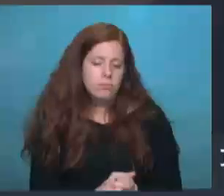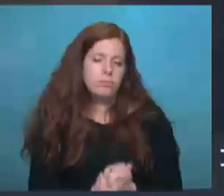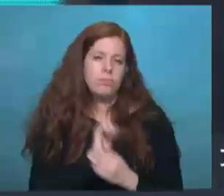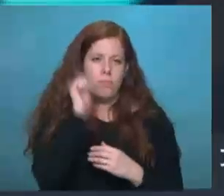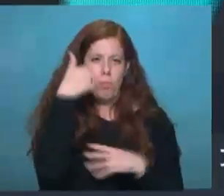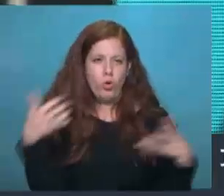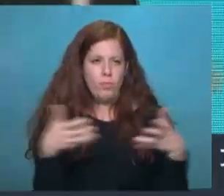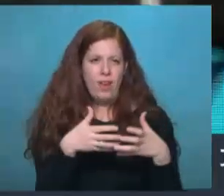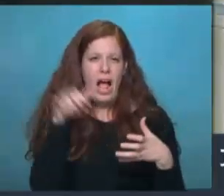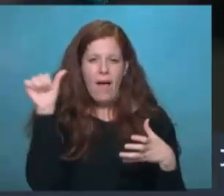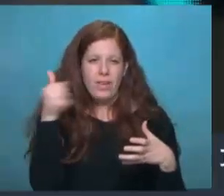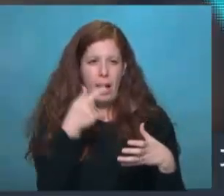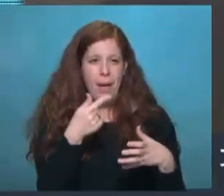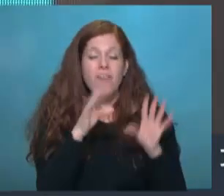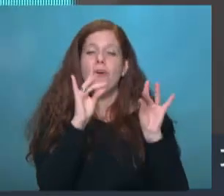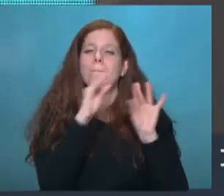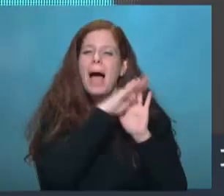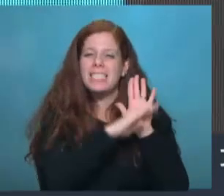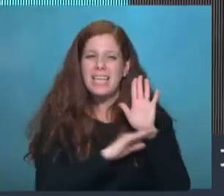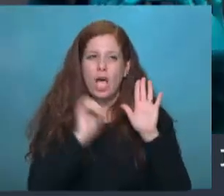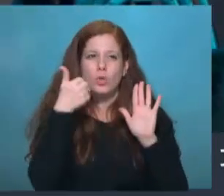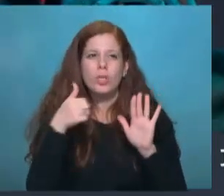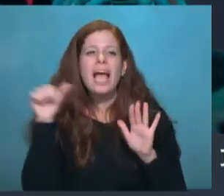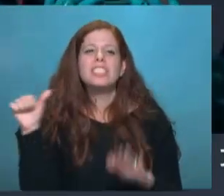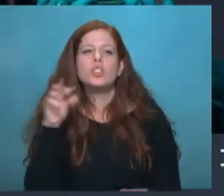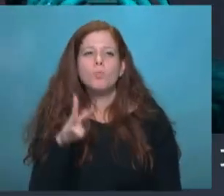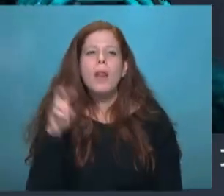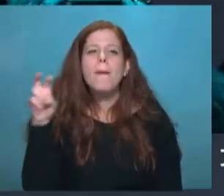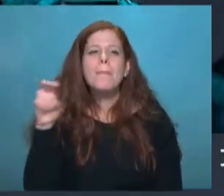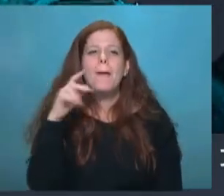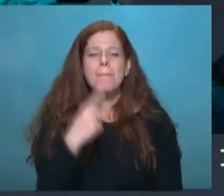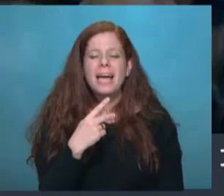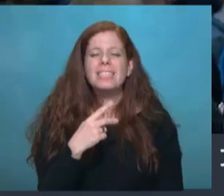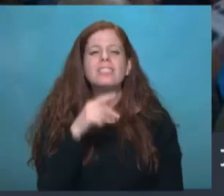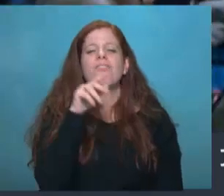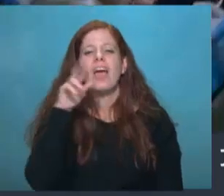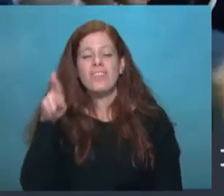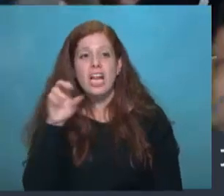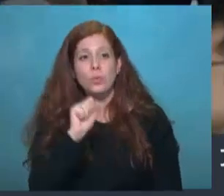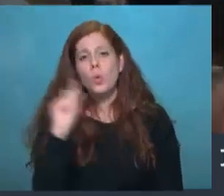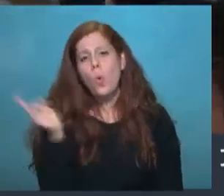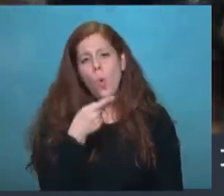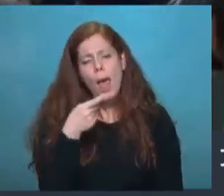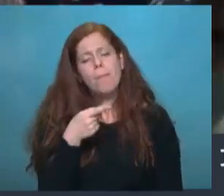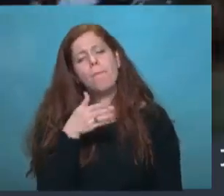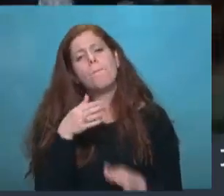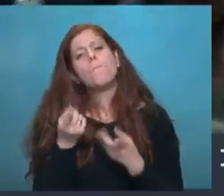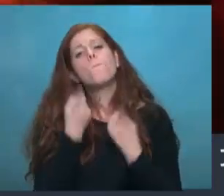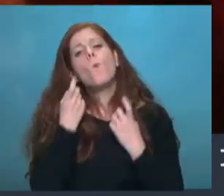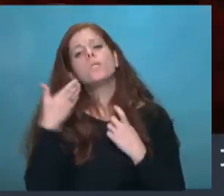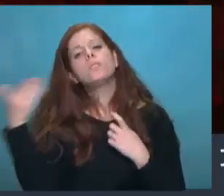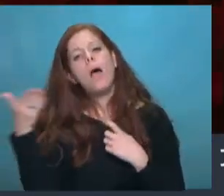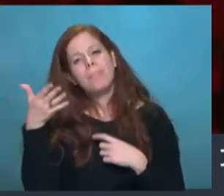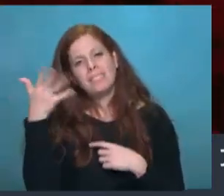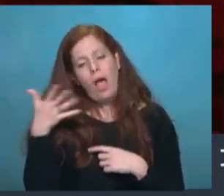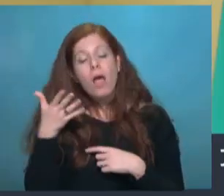גבאי, ובעשירייה הראשונה איציק שמולי, אמיר פרץ ורויטל סווד, כולם ממוצא מזרחי. ובכל זאת,